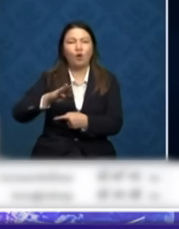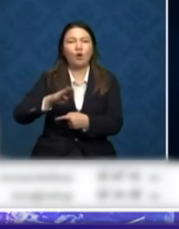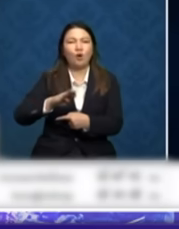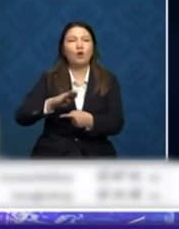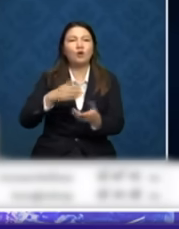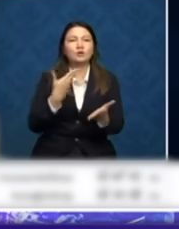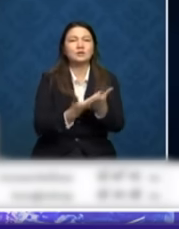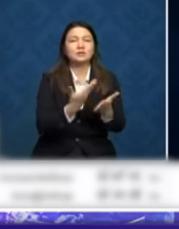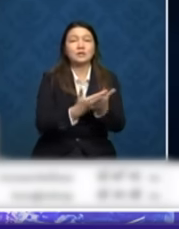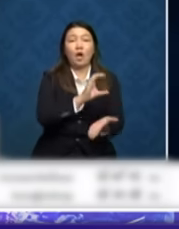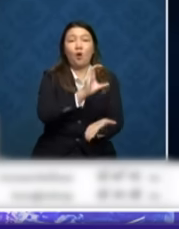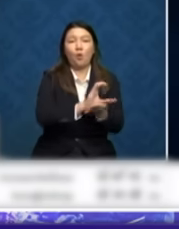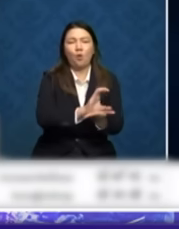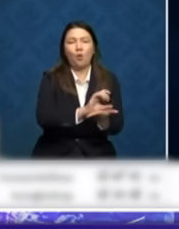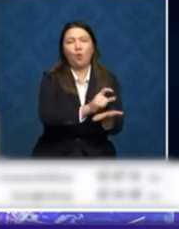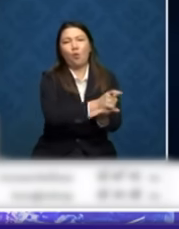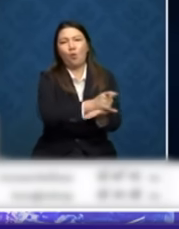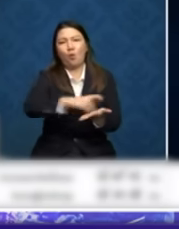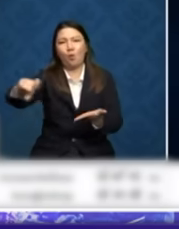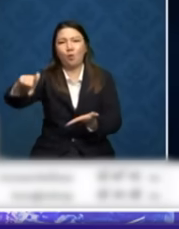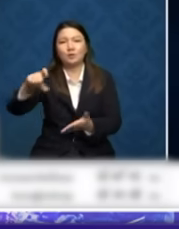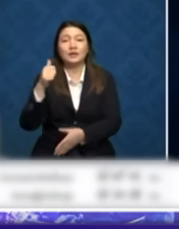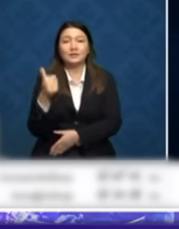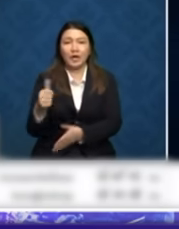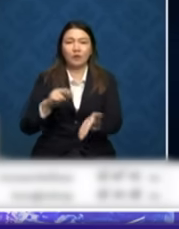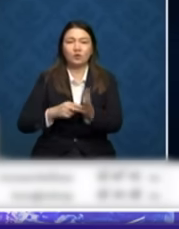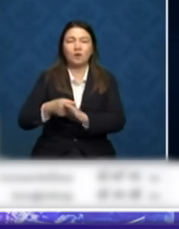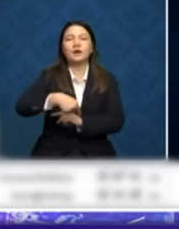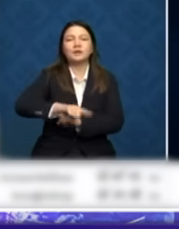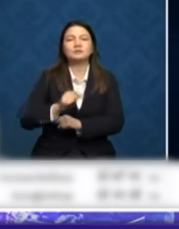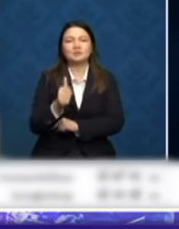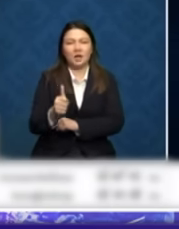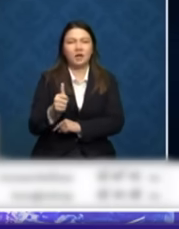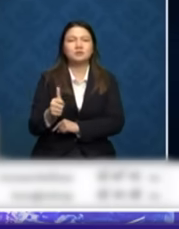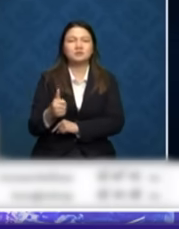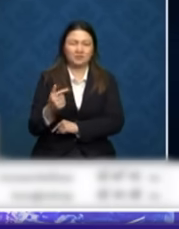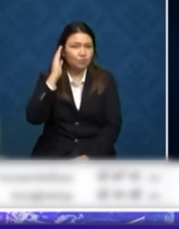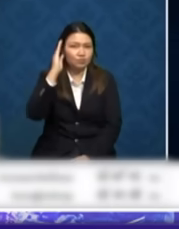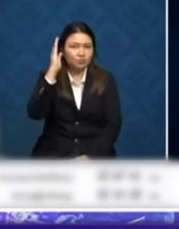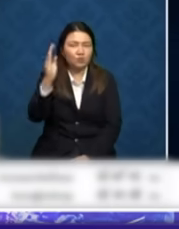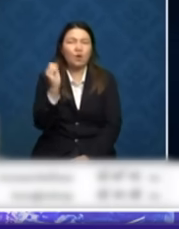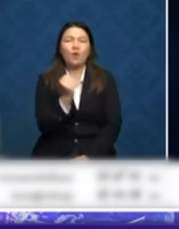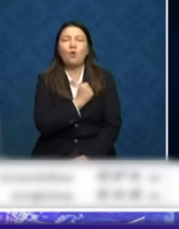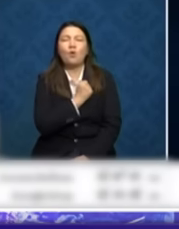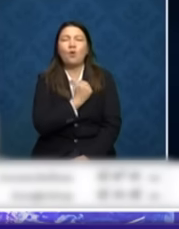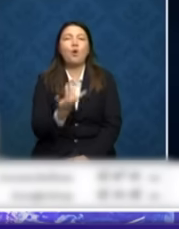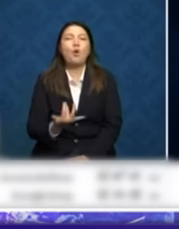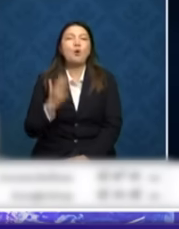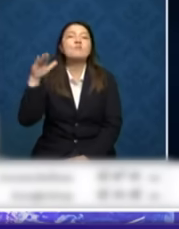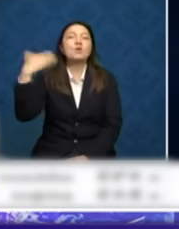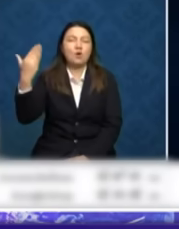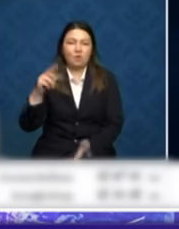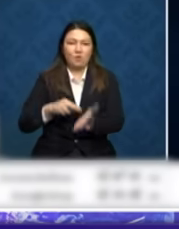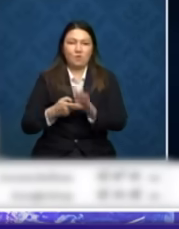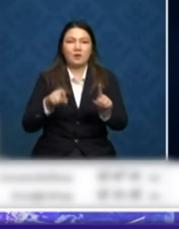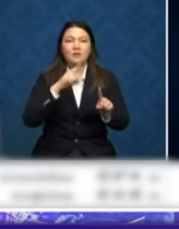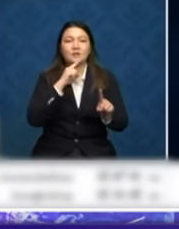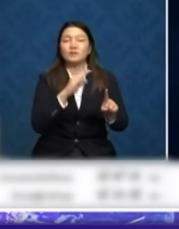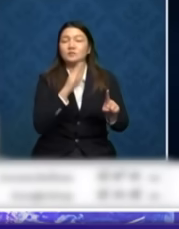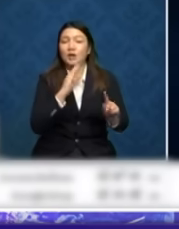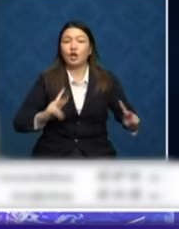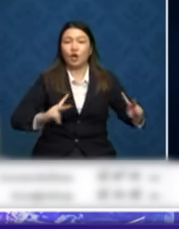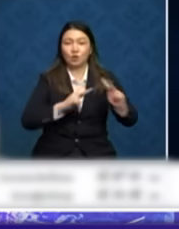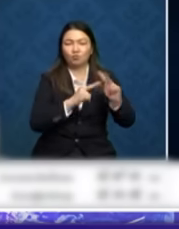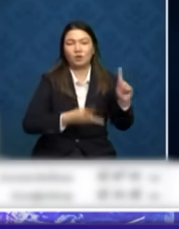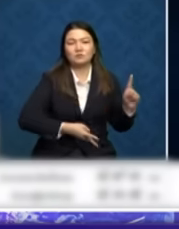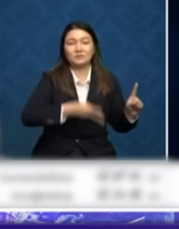ายทางอีก4ธนาคารคุณก็ดูเอาเองว่าธนาคารสงเคราะห์Exim Bank SME Bank นี่โดนไปเท่าไหร่รายละเล็กรายละน้อยธก